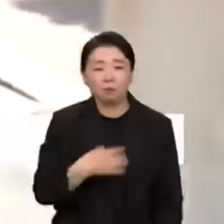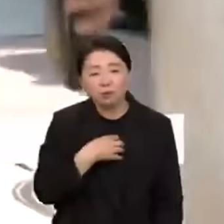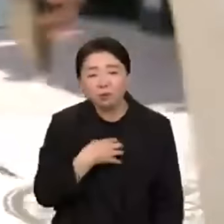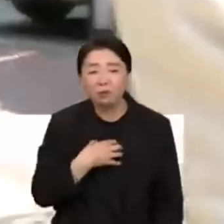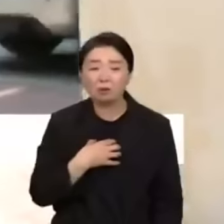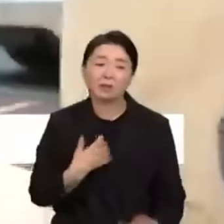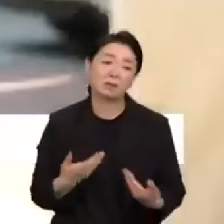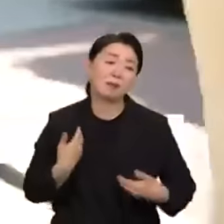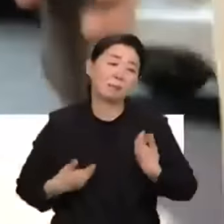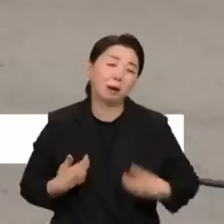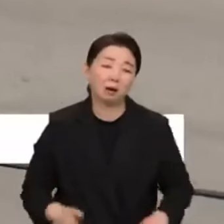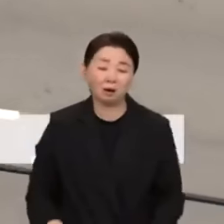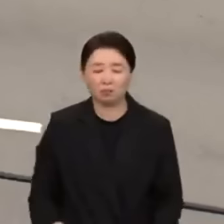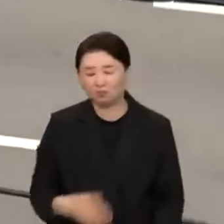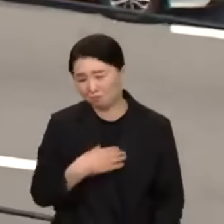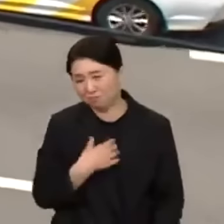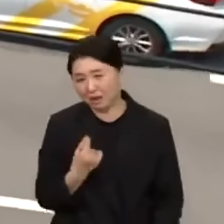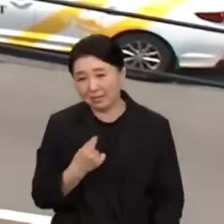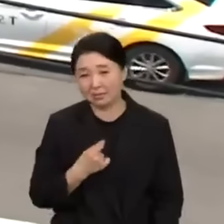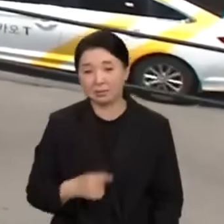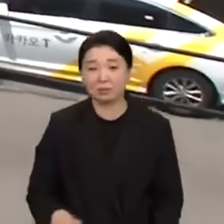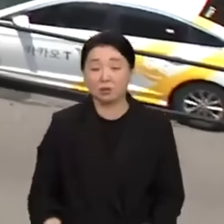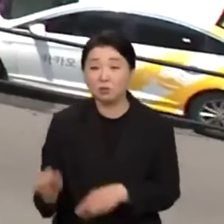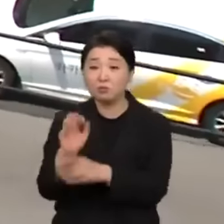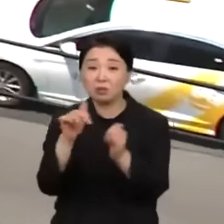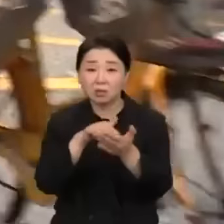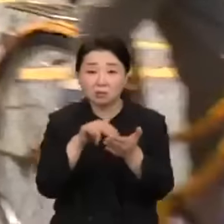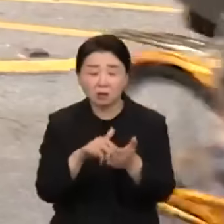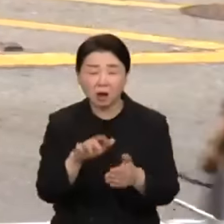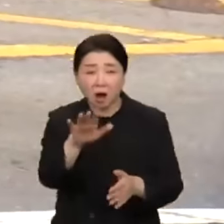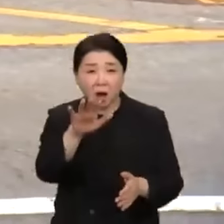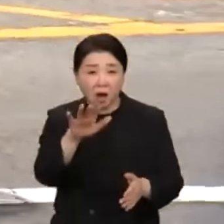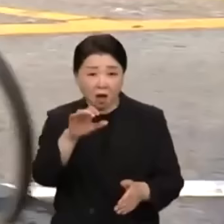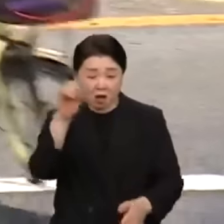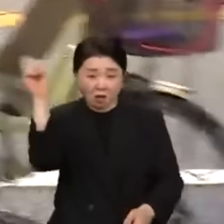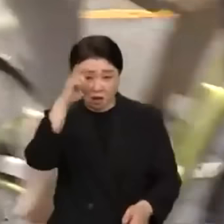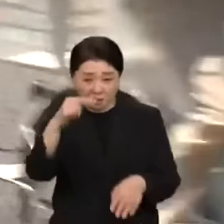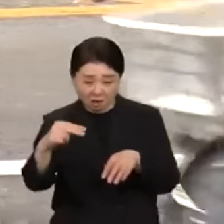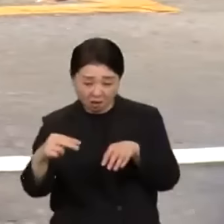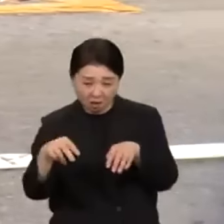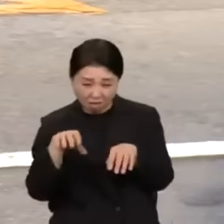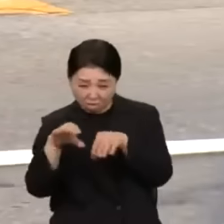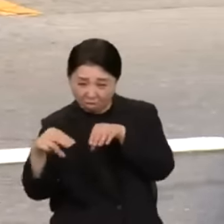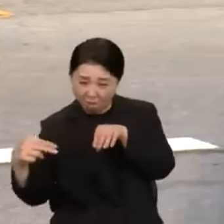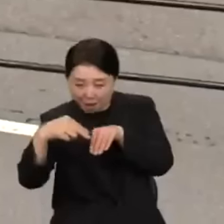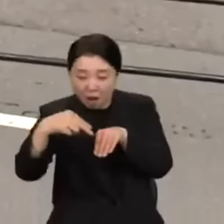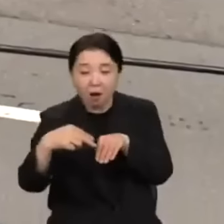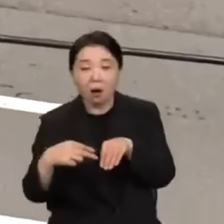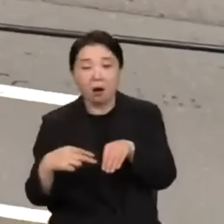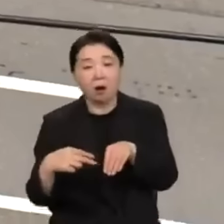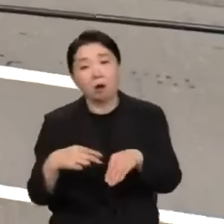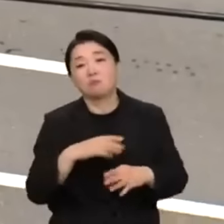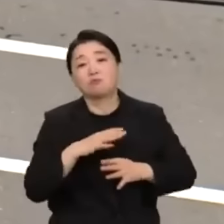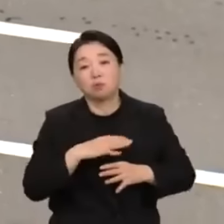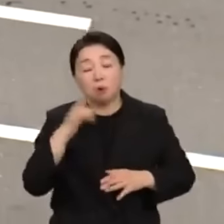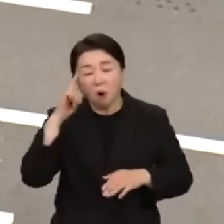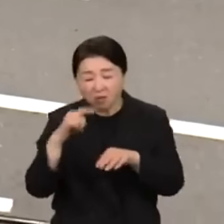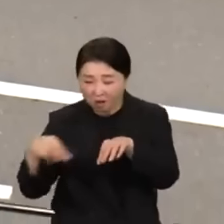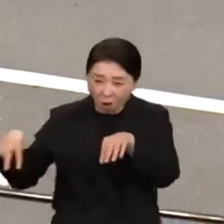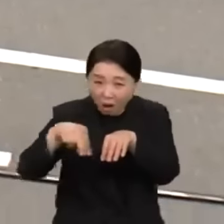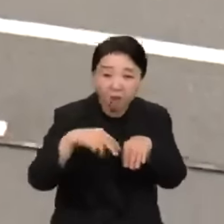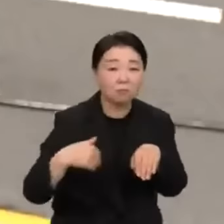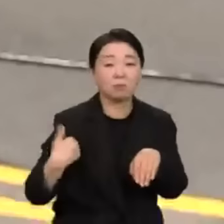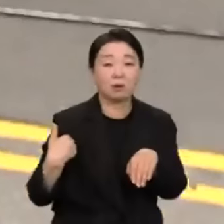위험하잖아요. 위험하죠. 운전자 입장에서는 시한폭탄과 마찬가지입니다. 언제 어디서 튀어나올지